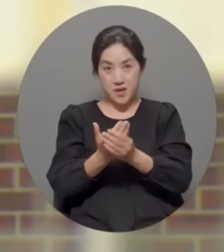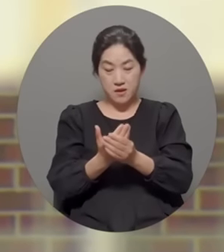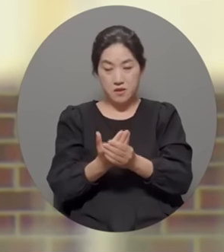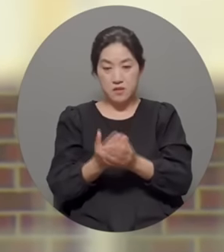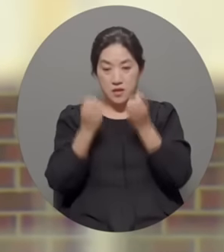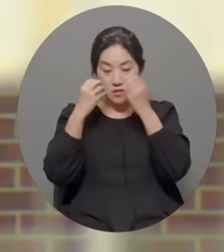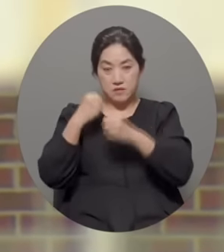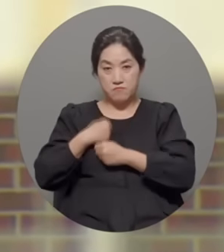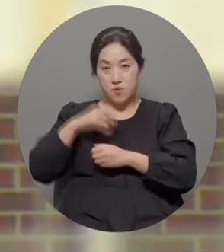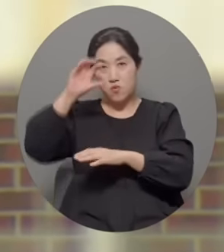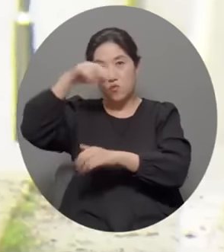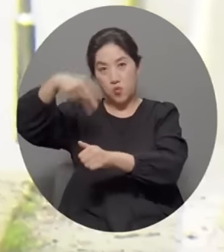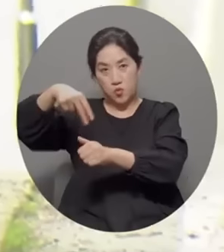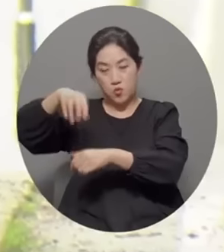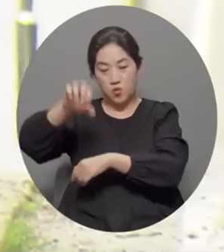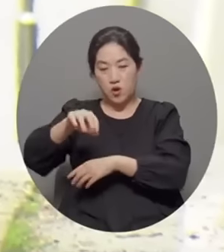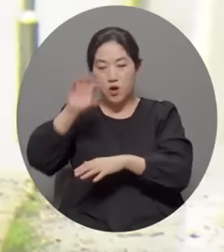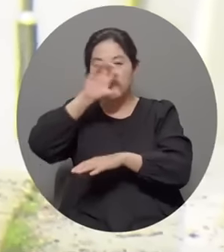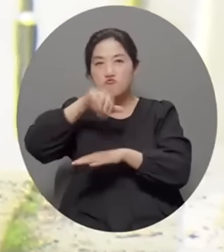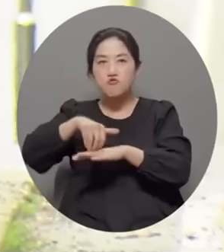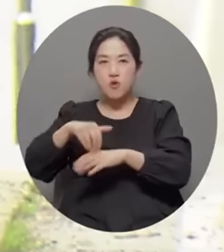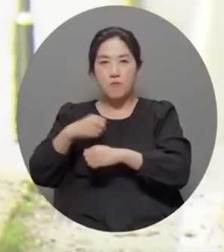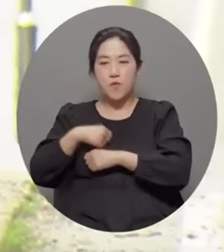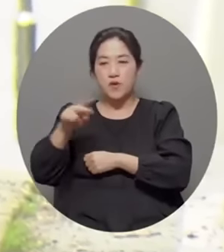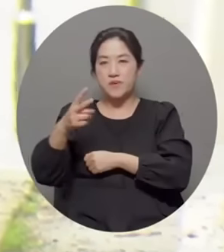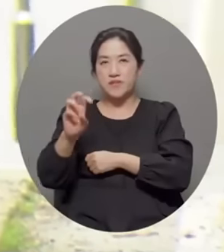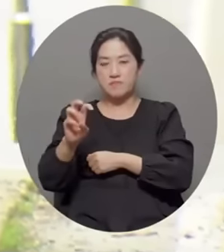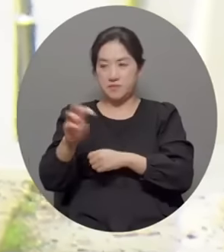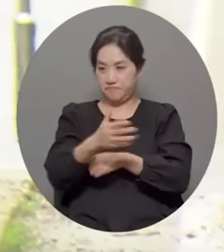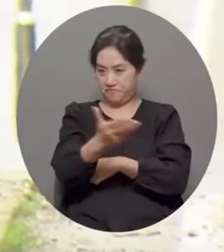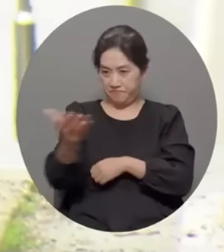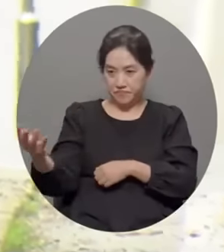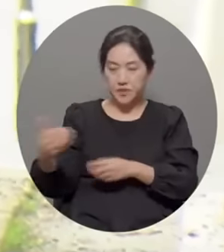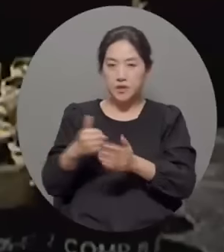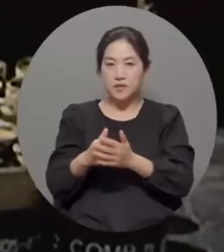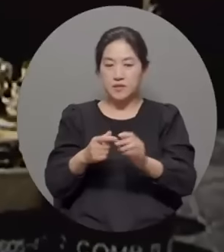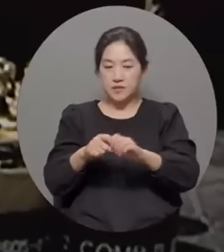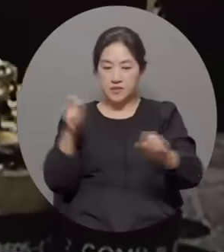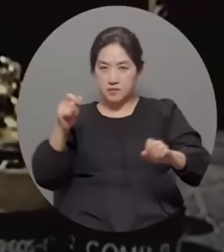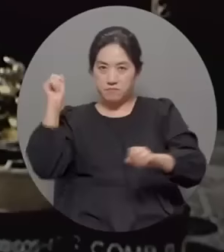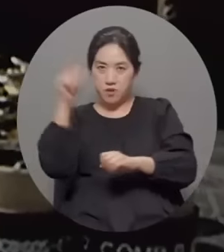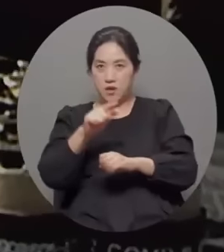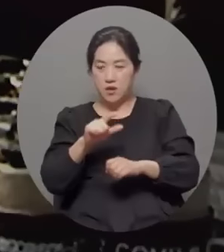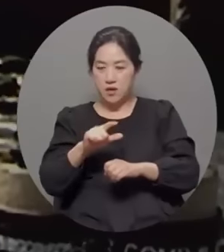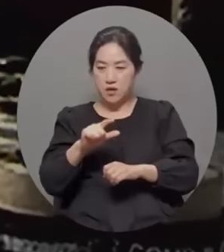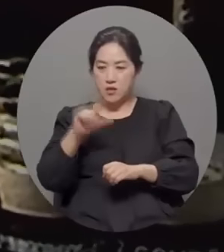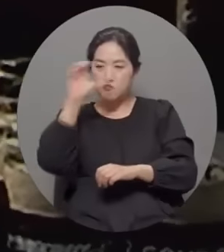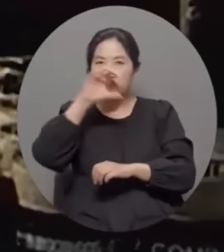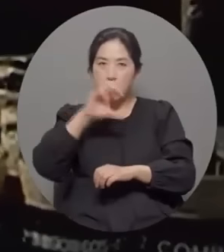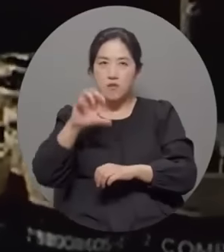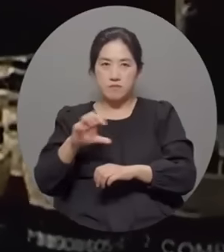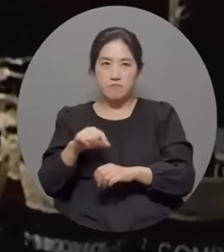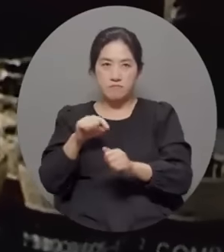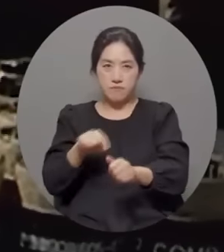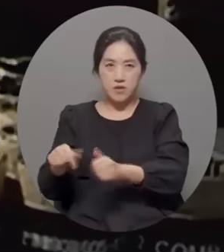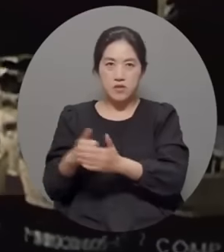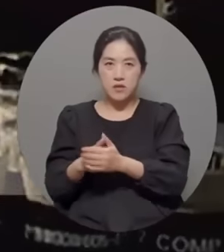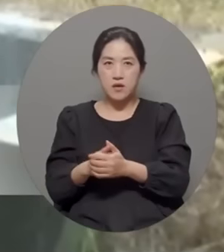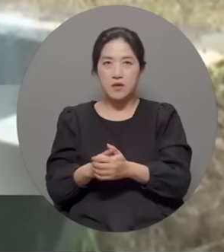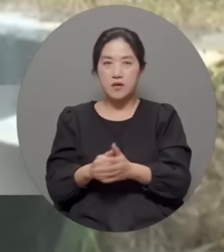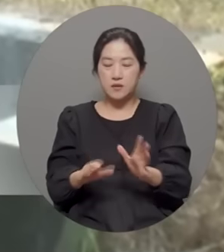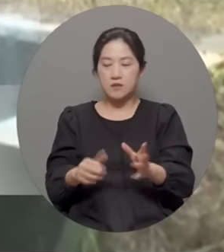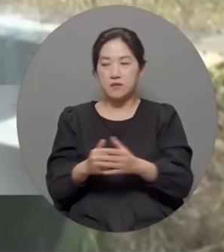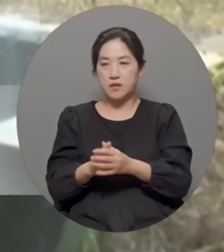신병 교육대에서는 훈련병 230여 명을 대상으로 수류탄 투척 훈련이 진행됐습니다. 교관의 통제